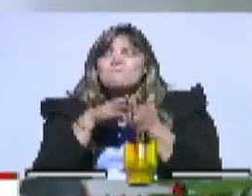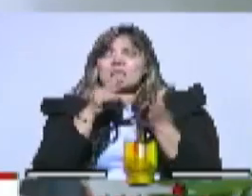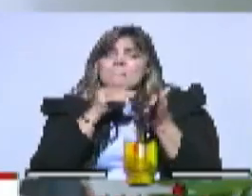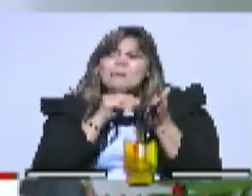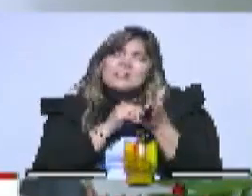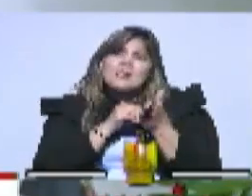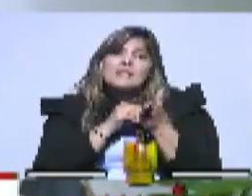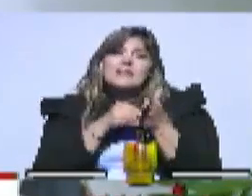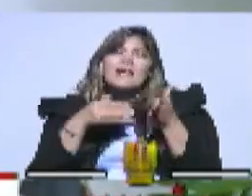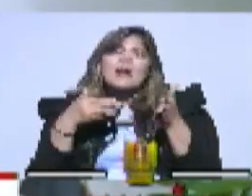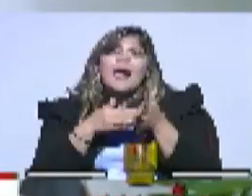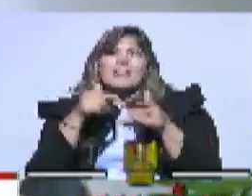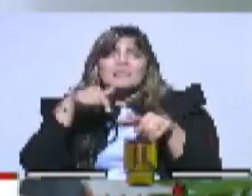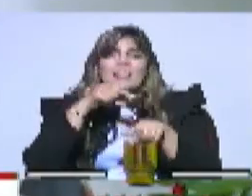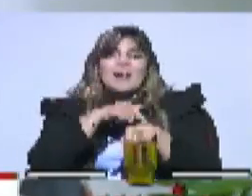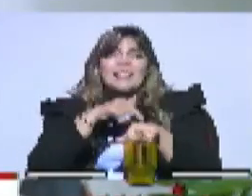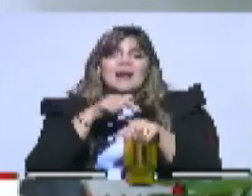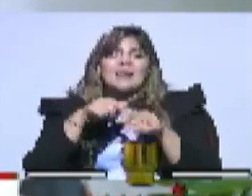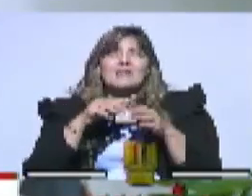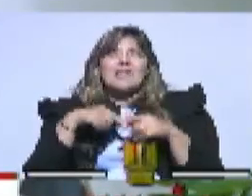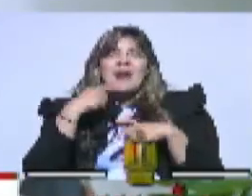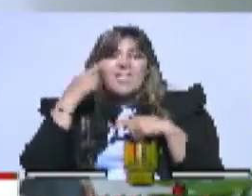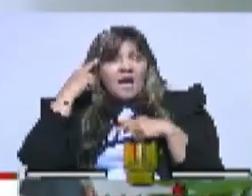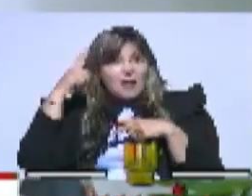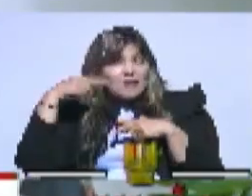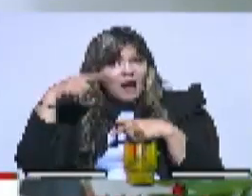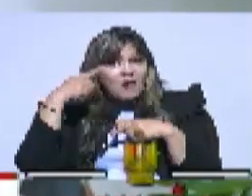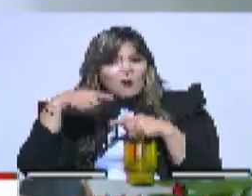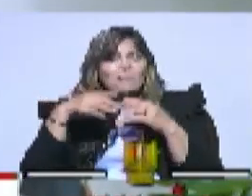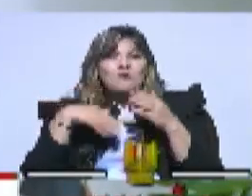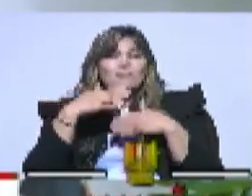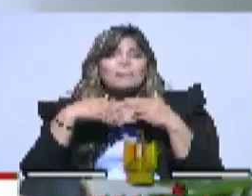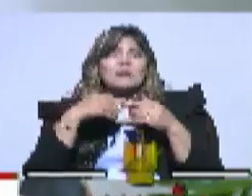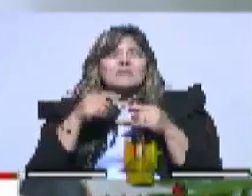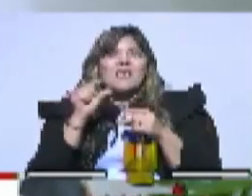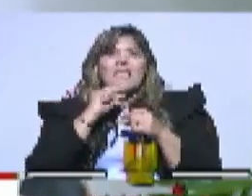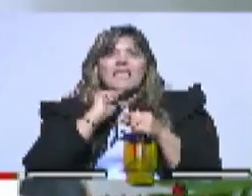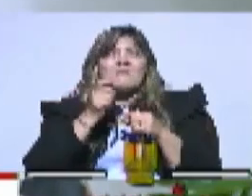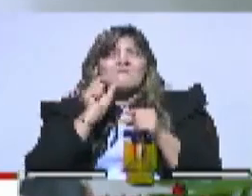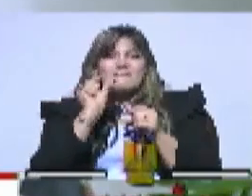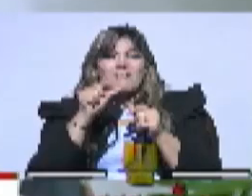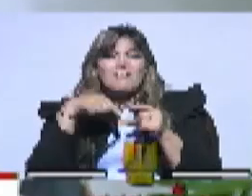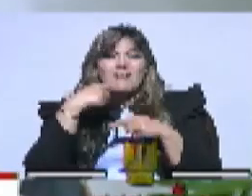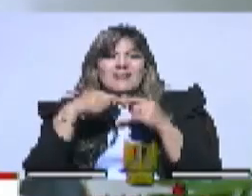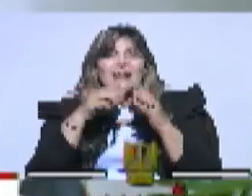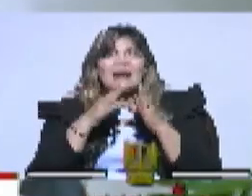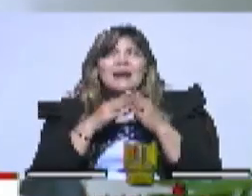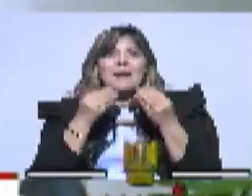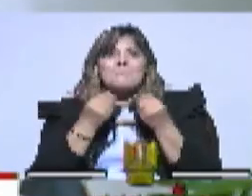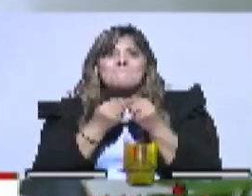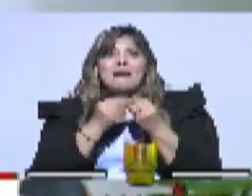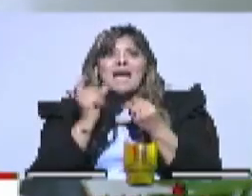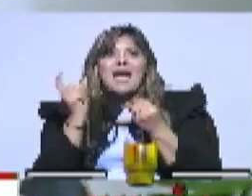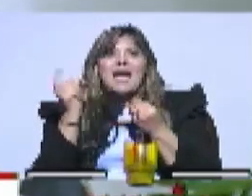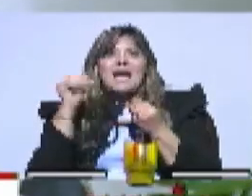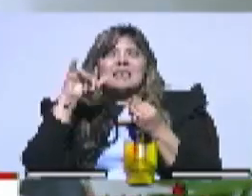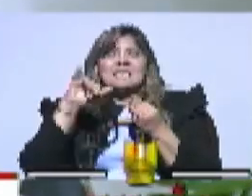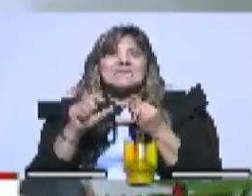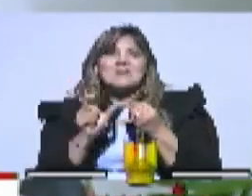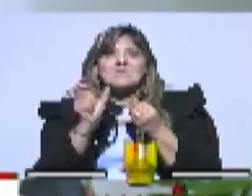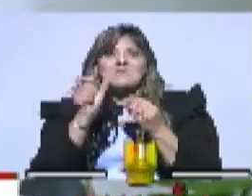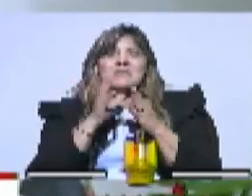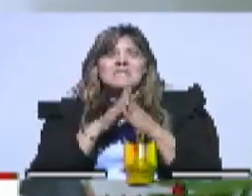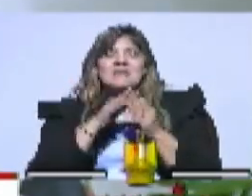منذ بدايتها حتى الآن، وهو ده اللي هنعرفه بكثرة في الفقرة اللي جاية مع زميلتي نرمين وضيفة اللي هيكون معاه هنا في